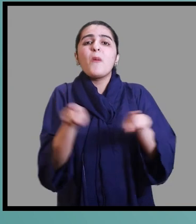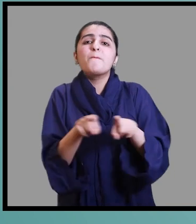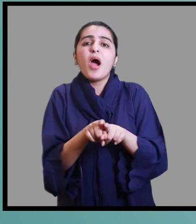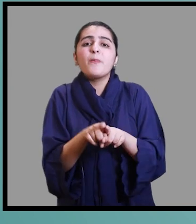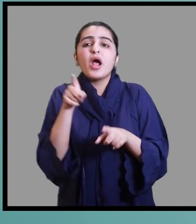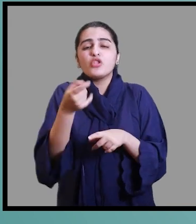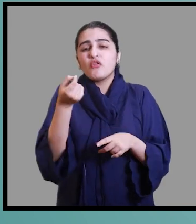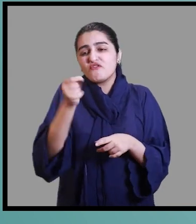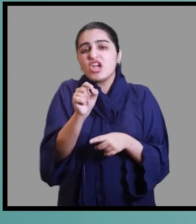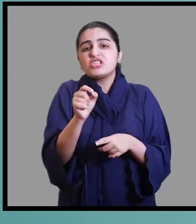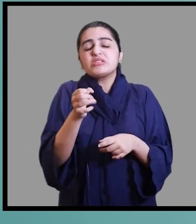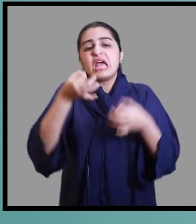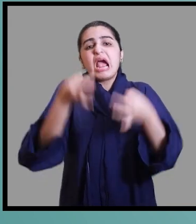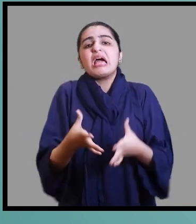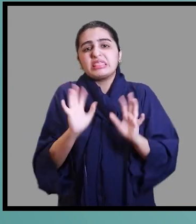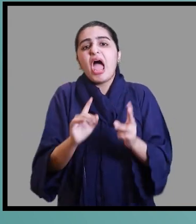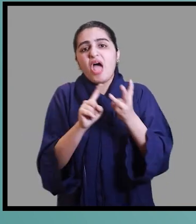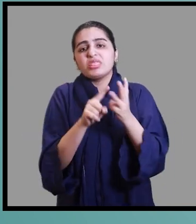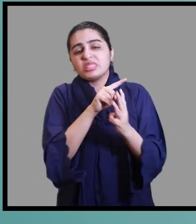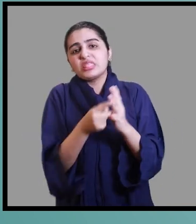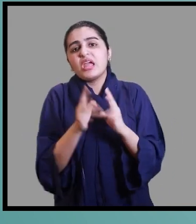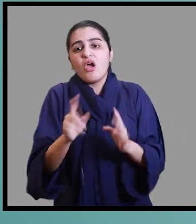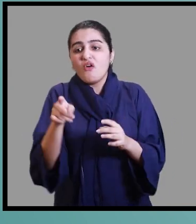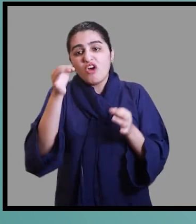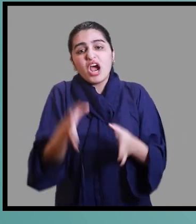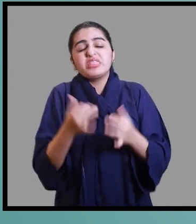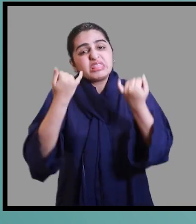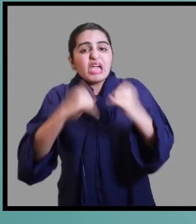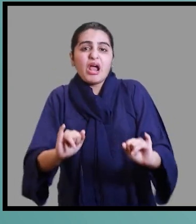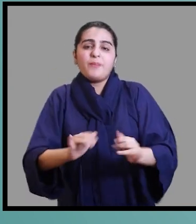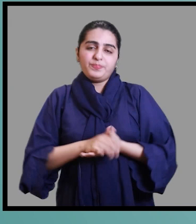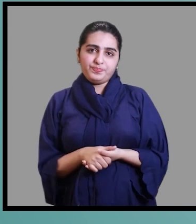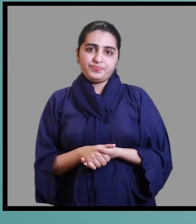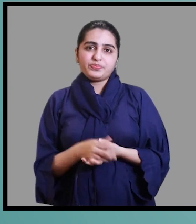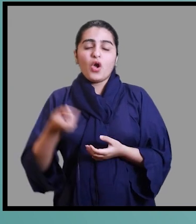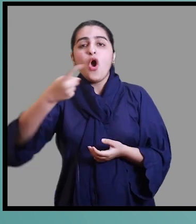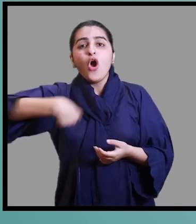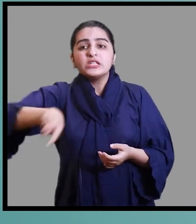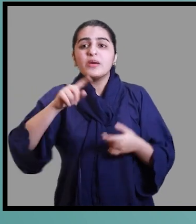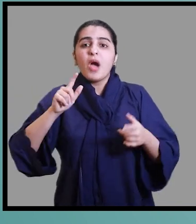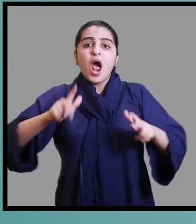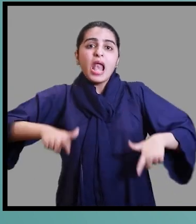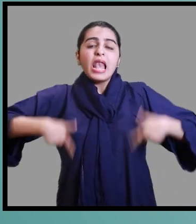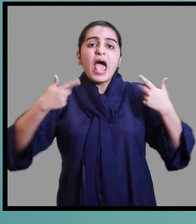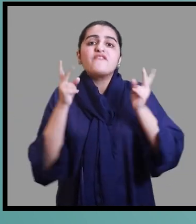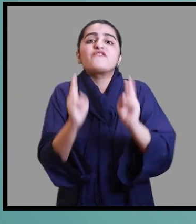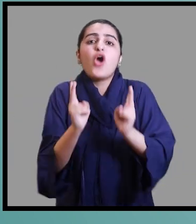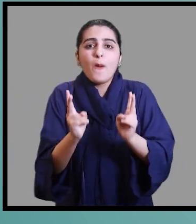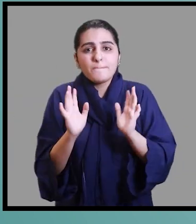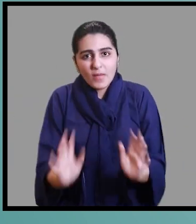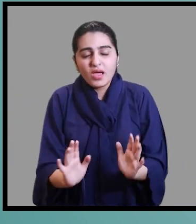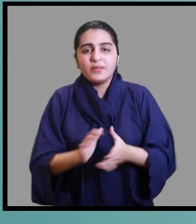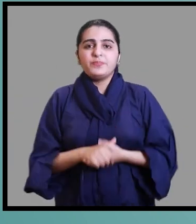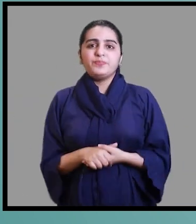थिएटर उसमें काम किया जाता है, उसके बावजूद इन्फेक्शन का रिस्क रहता है जो कि सबसे ख़राब होता है। ऐसे लोग बिल्कुल नॉर्मल ज़िंदगी गुजार सकते हैं। अक्सर लोग